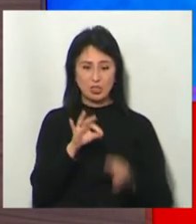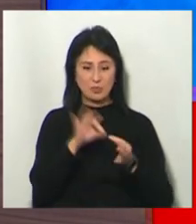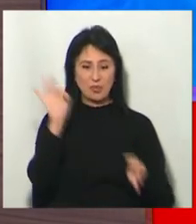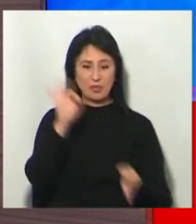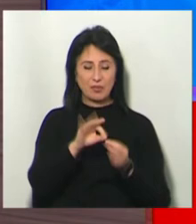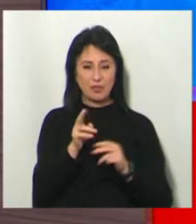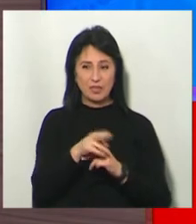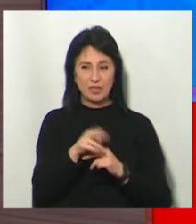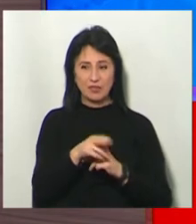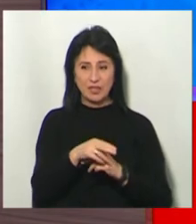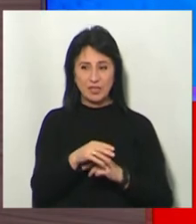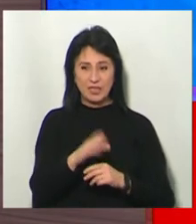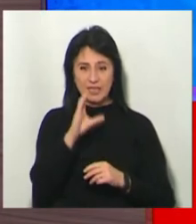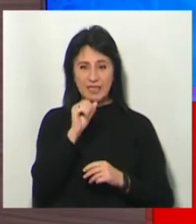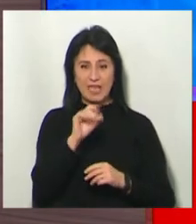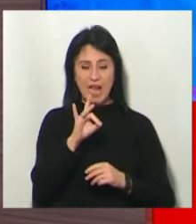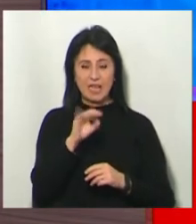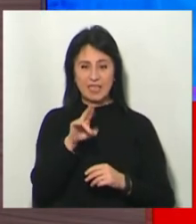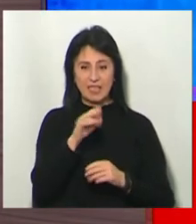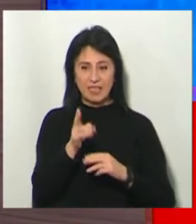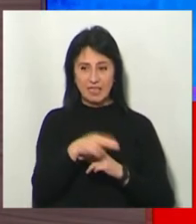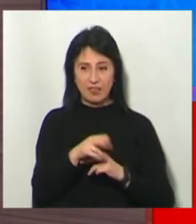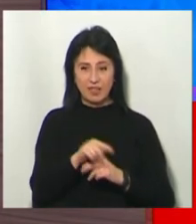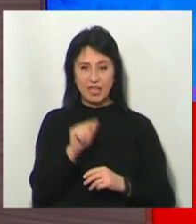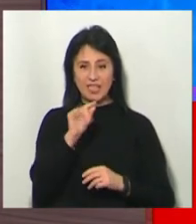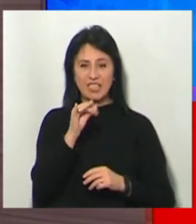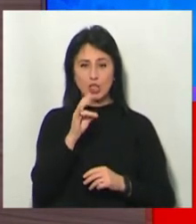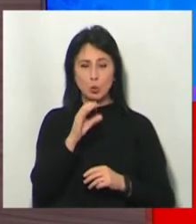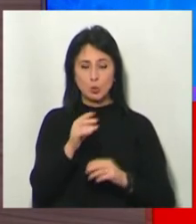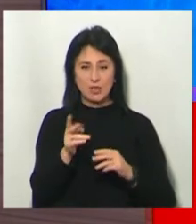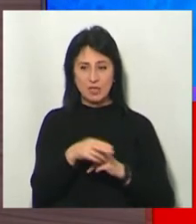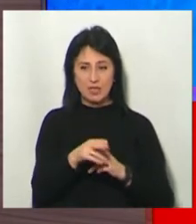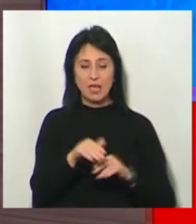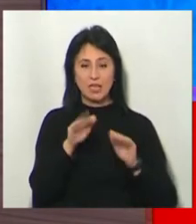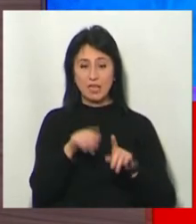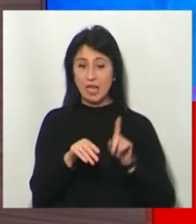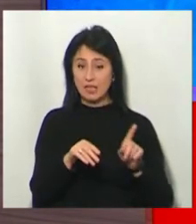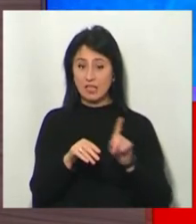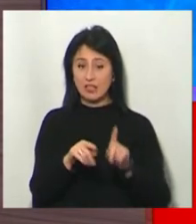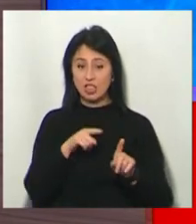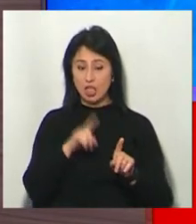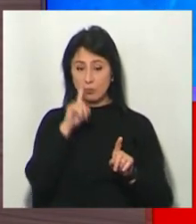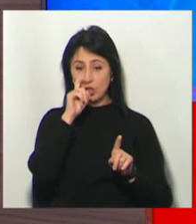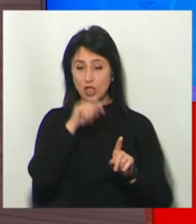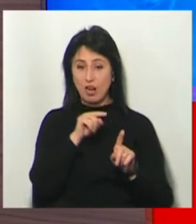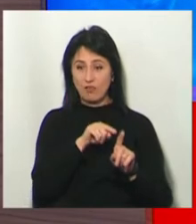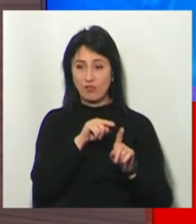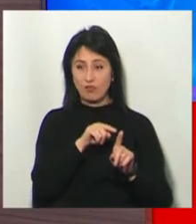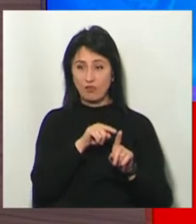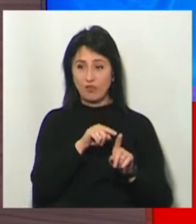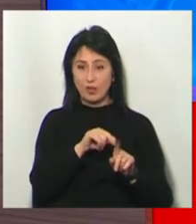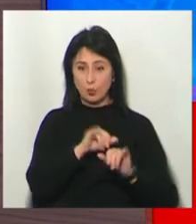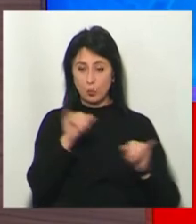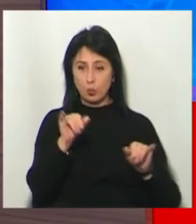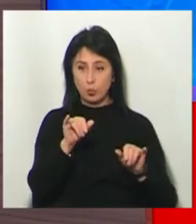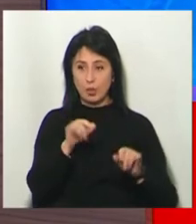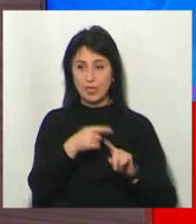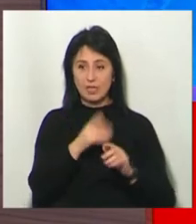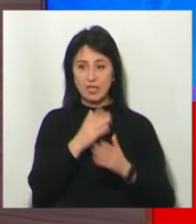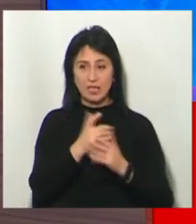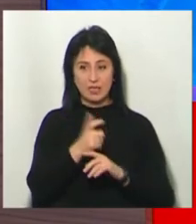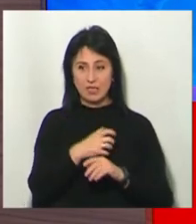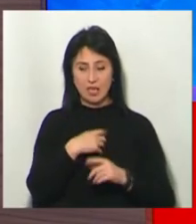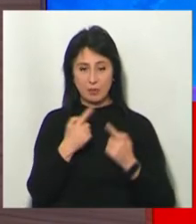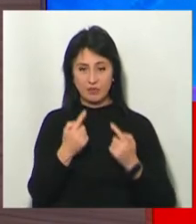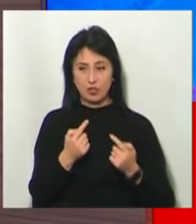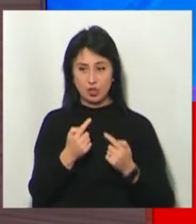შემთხვევაში, მაგალითად სარდინების შემთხვევაში, თინუსის შემთხვევაში დადგინდა, რომ შარდმჟავას კონცენტრაცია სისხლში იზრდება. Ეს არის